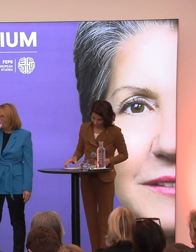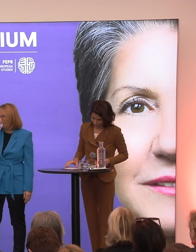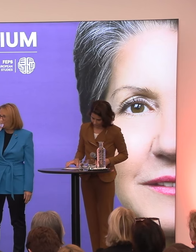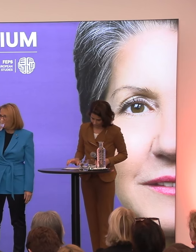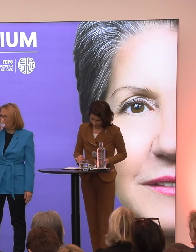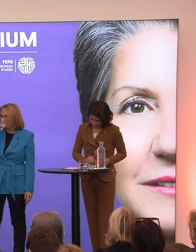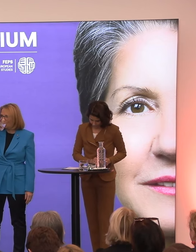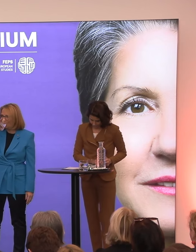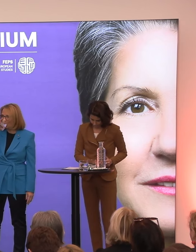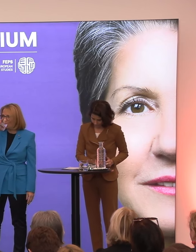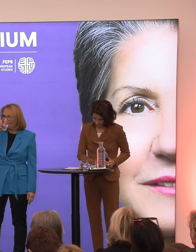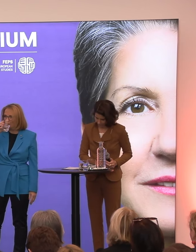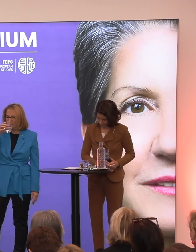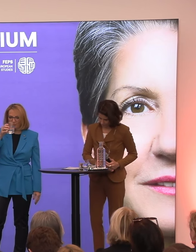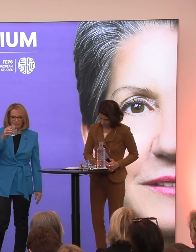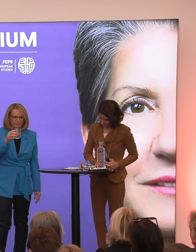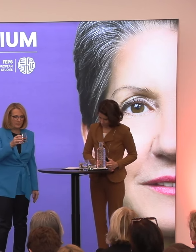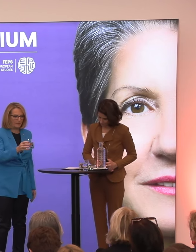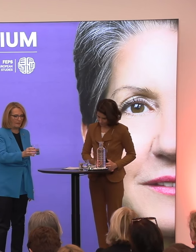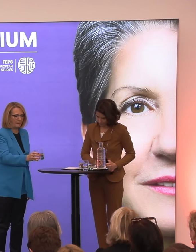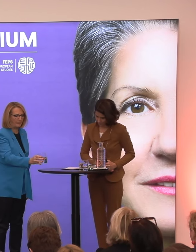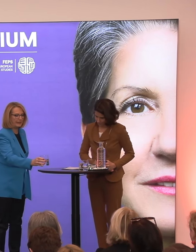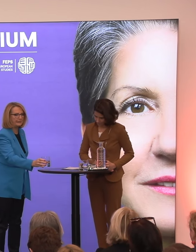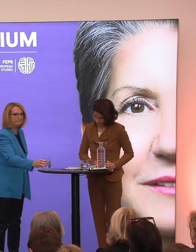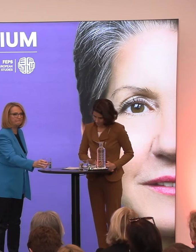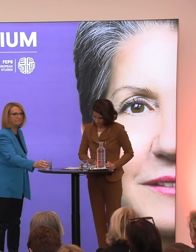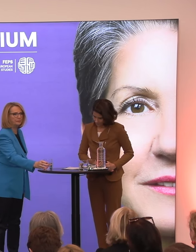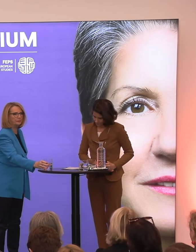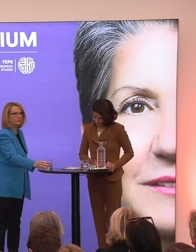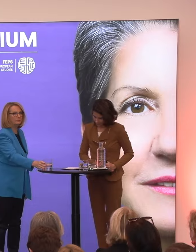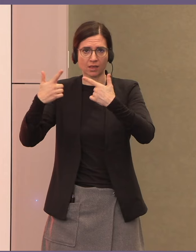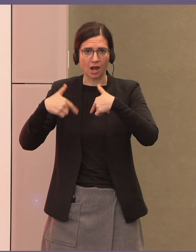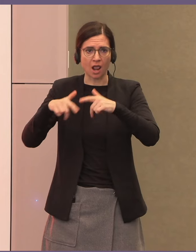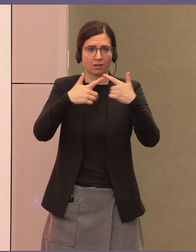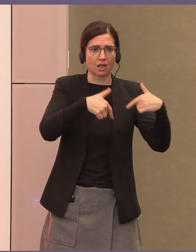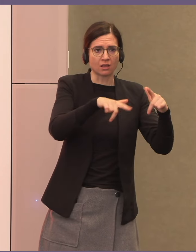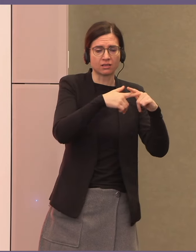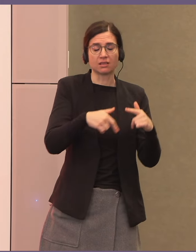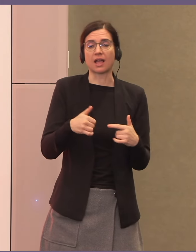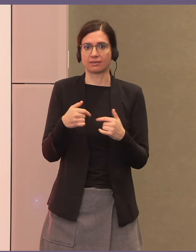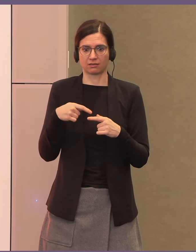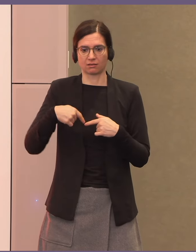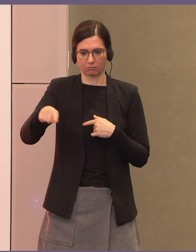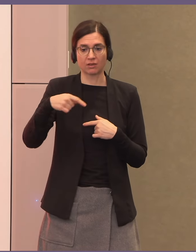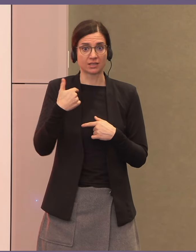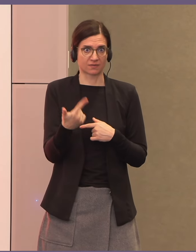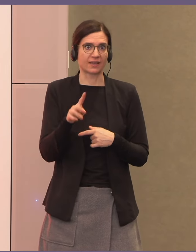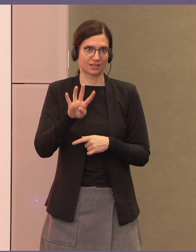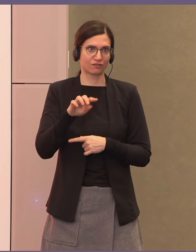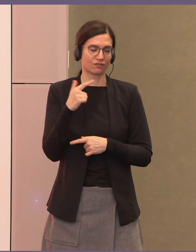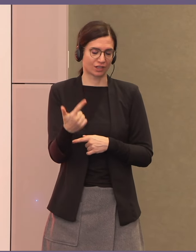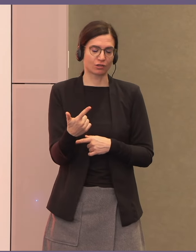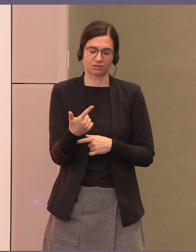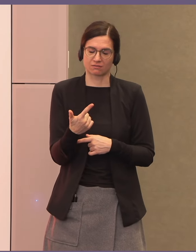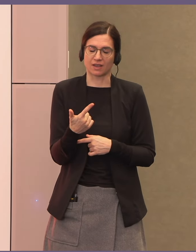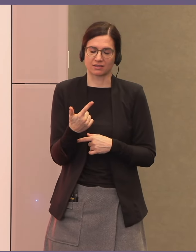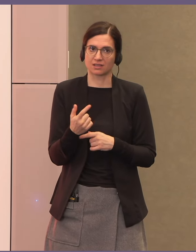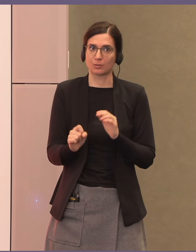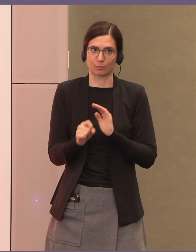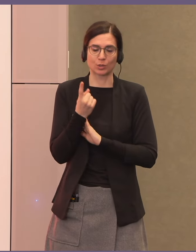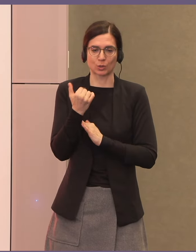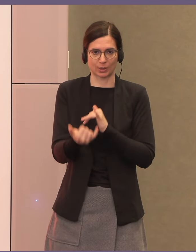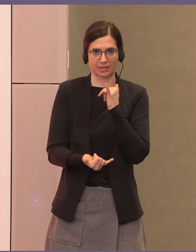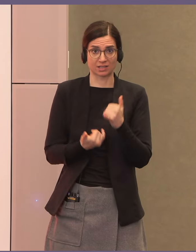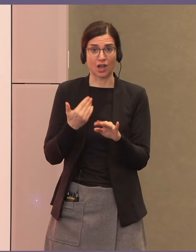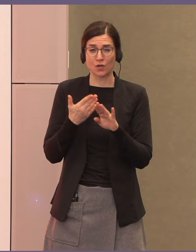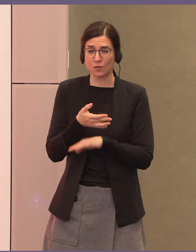Nicht nur in Österreich, nicht nur in Europa, sondern in vielen, vielen anderen Ländern auch. Und dieses Jahr der Demokratie ist deshalb für die Frauen so